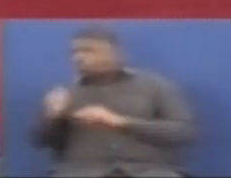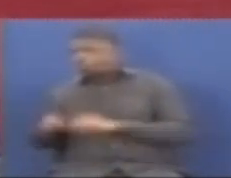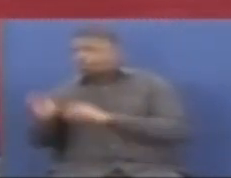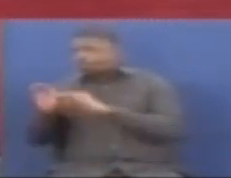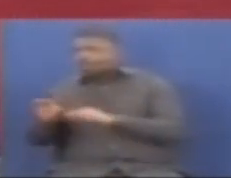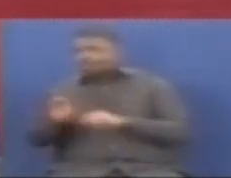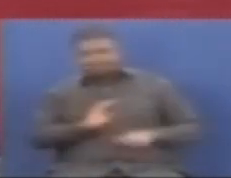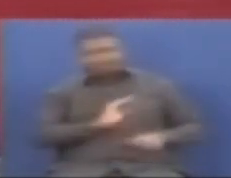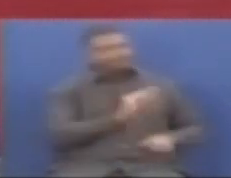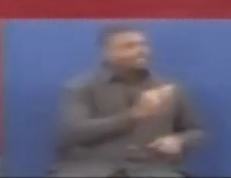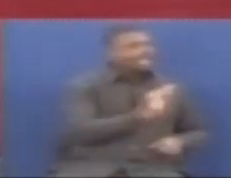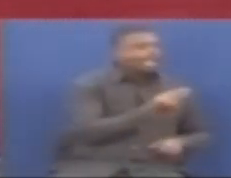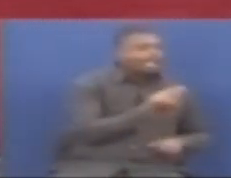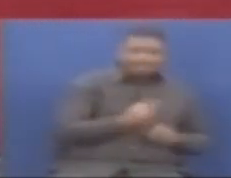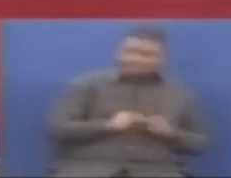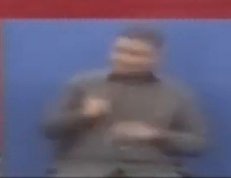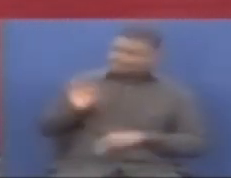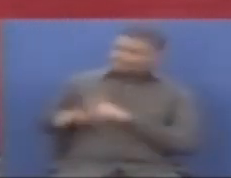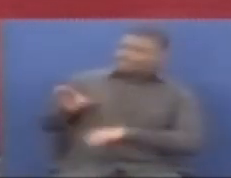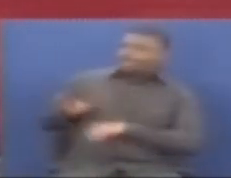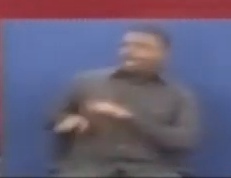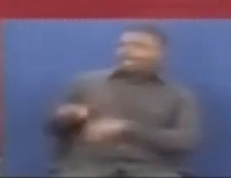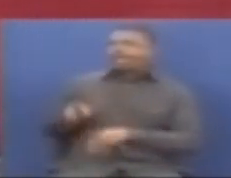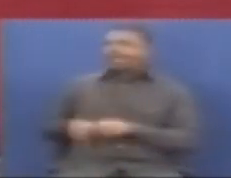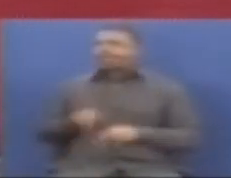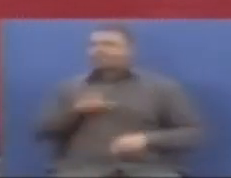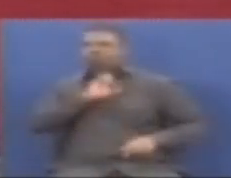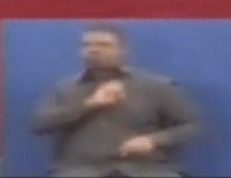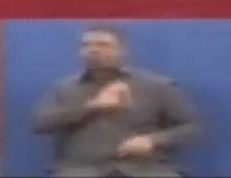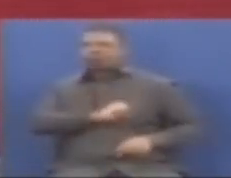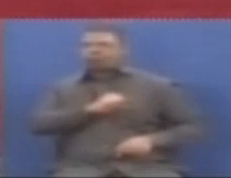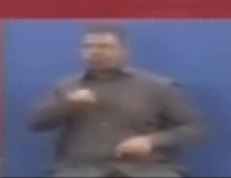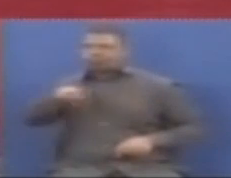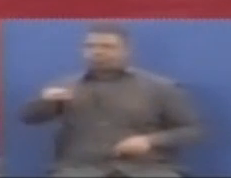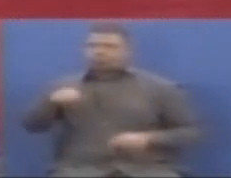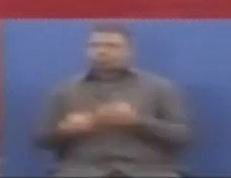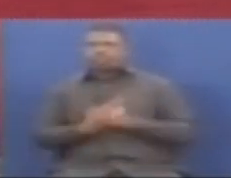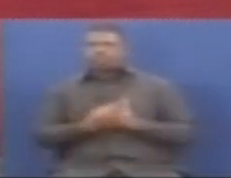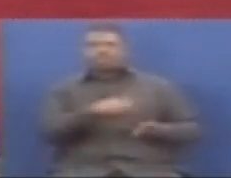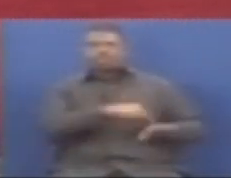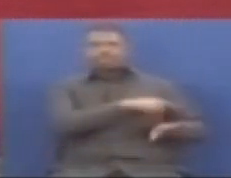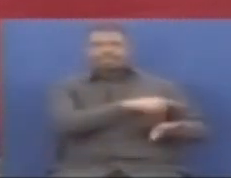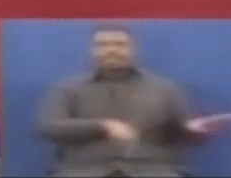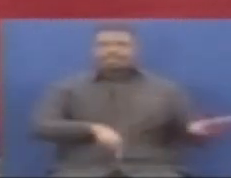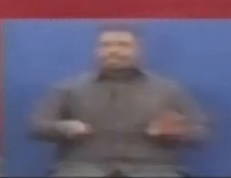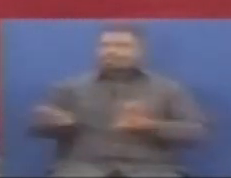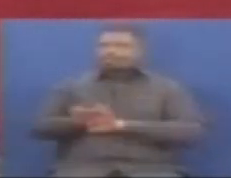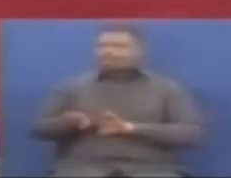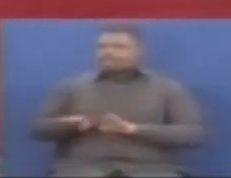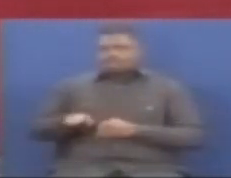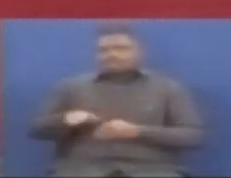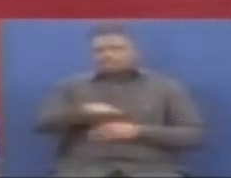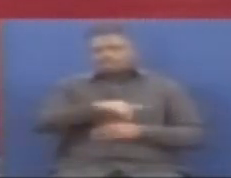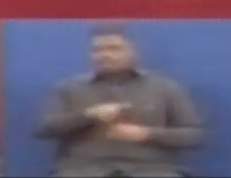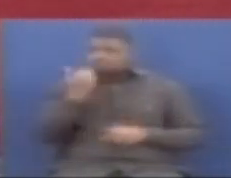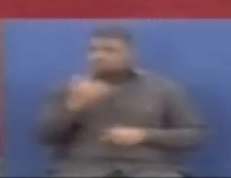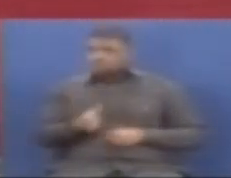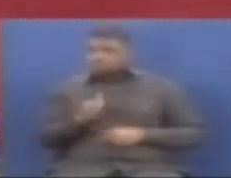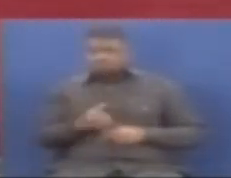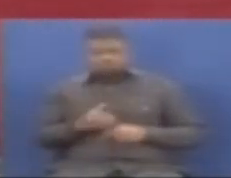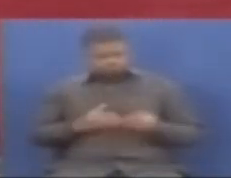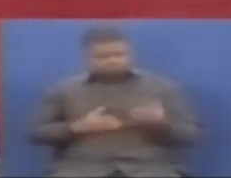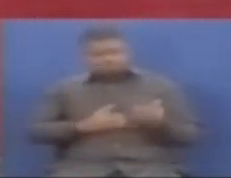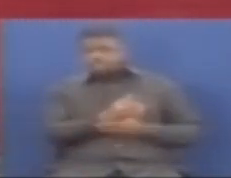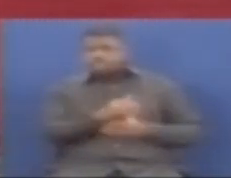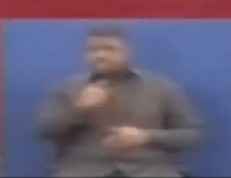Mheshimiwa Mwanne Mchemba, swali la nyongeza. Asante mheshimiwa naibu spika kwa kunipa nafasi na mimi